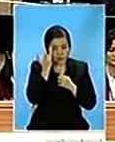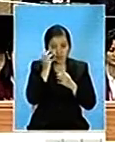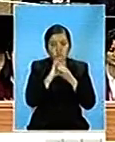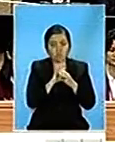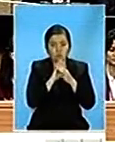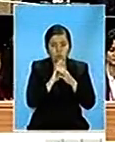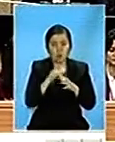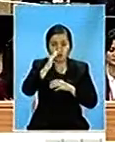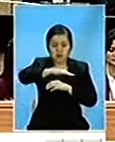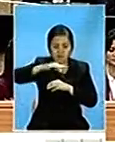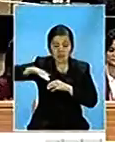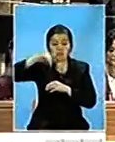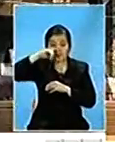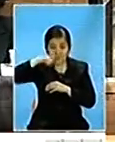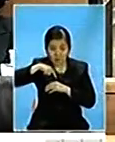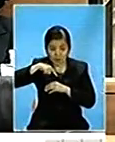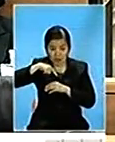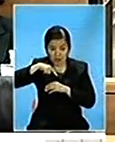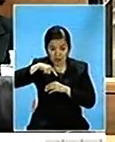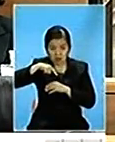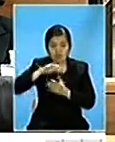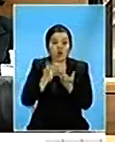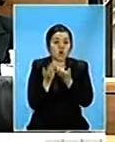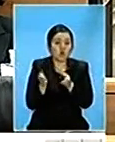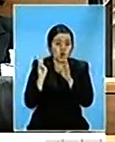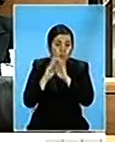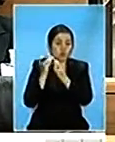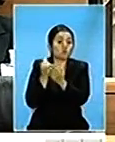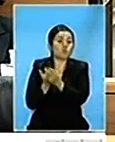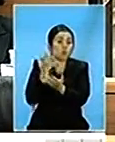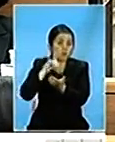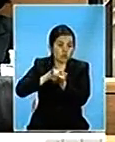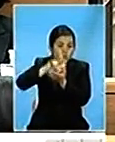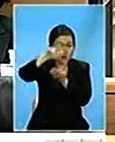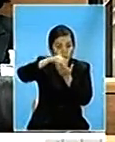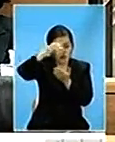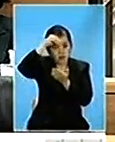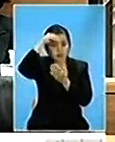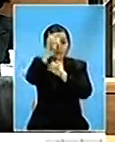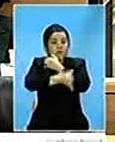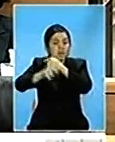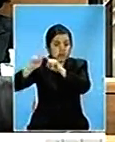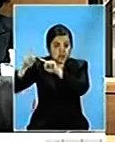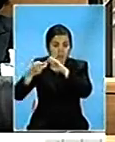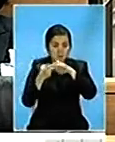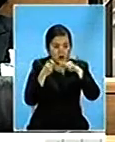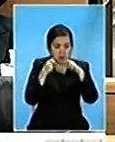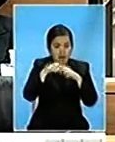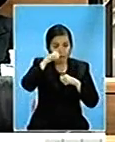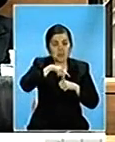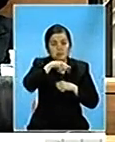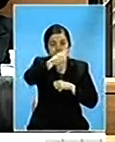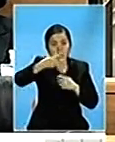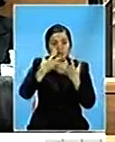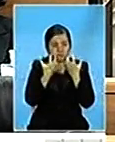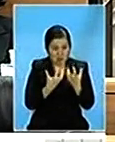เด็กไทยนะคะในครอบครัวที่มีอันจะกินเกิดวิกฤตปัญหาภาษาไทยในชีวิตเข้าแล้วน